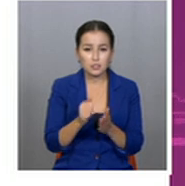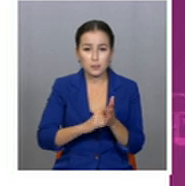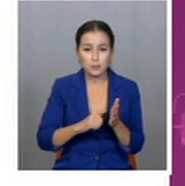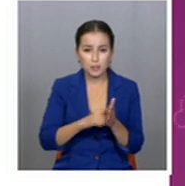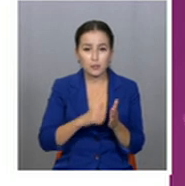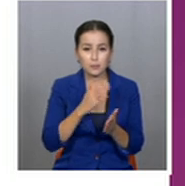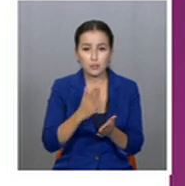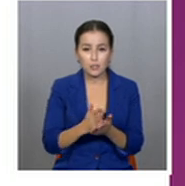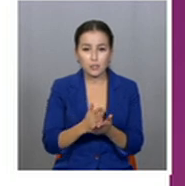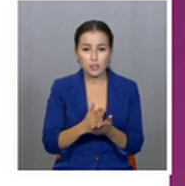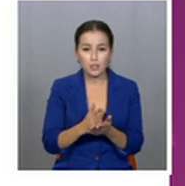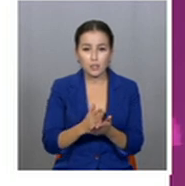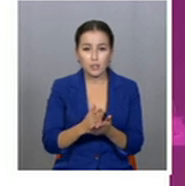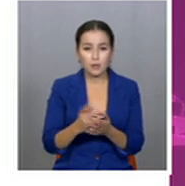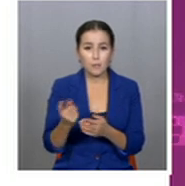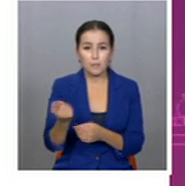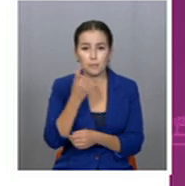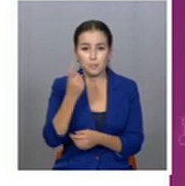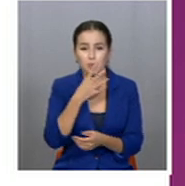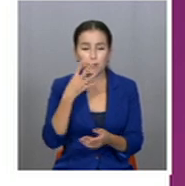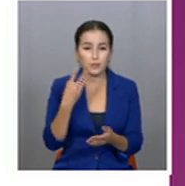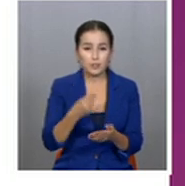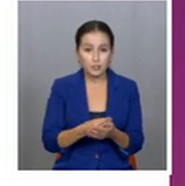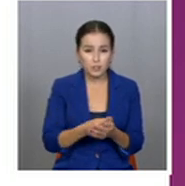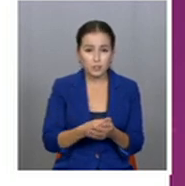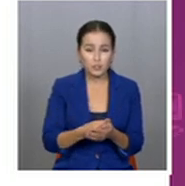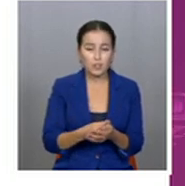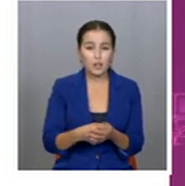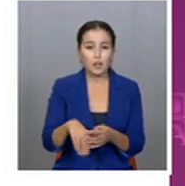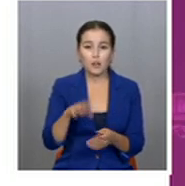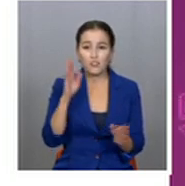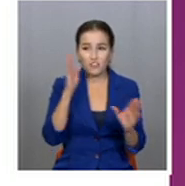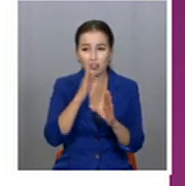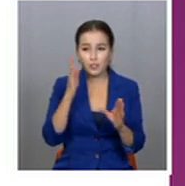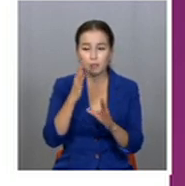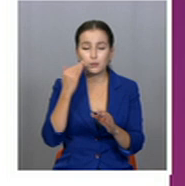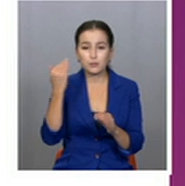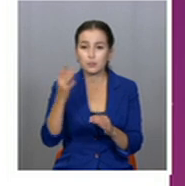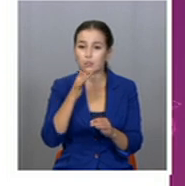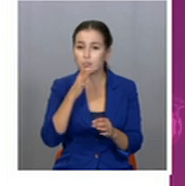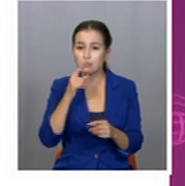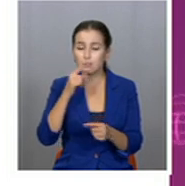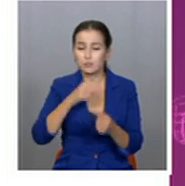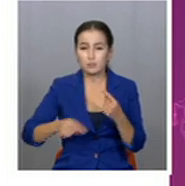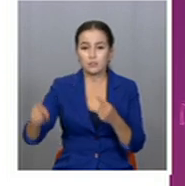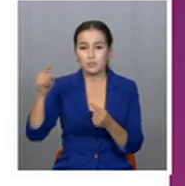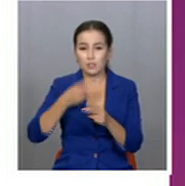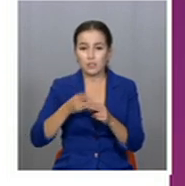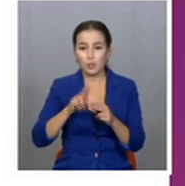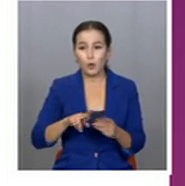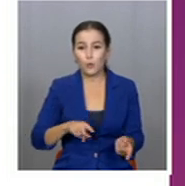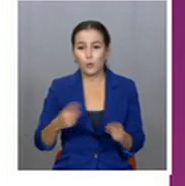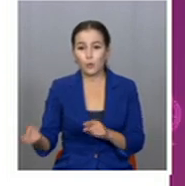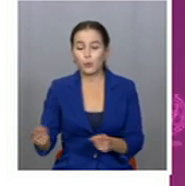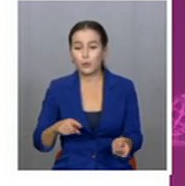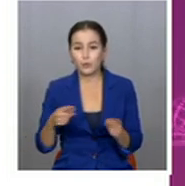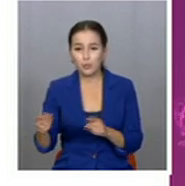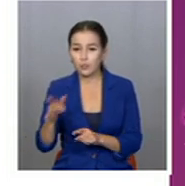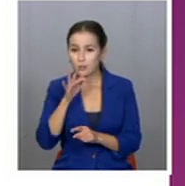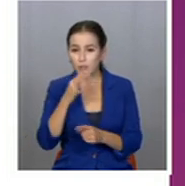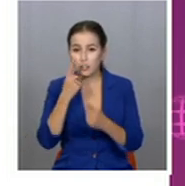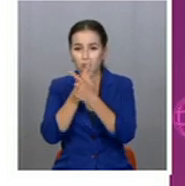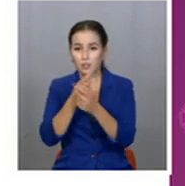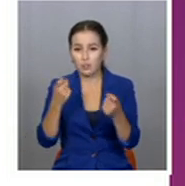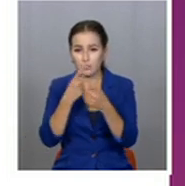бар екен. Меншікке мұрагерлік және табиғи циклдар мен көшіп-қону бағыттарын және ол туралы